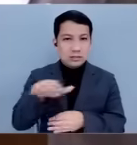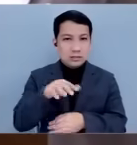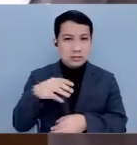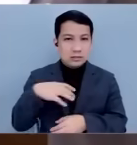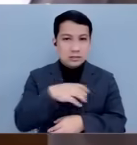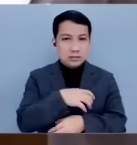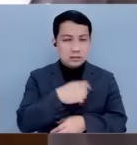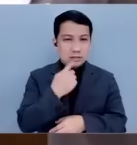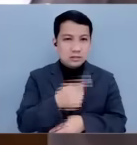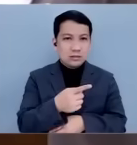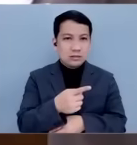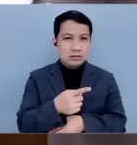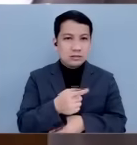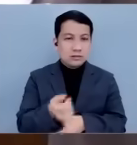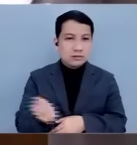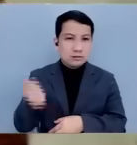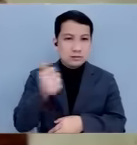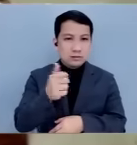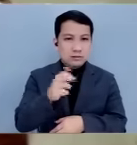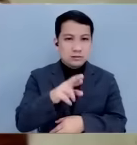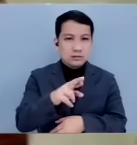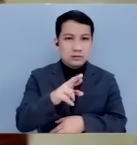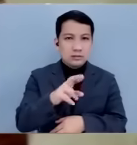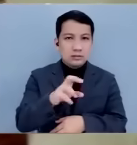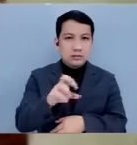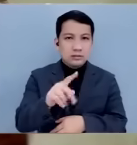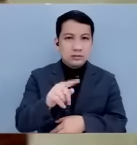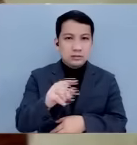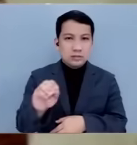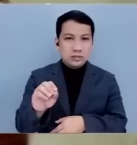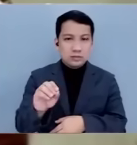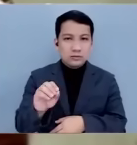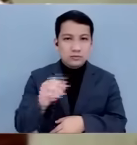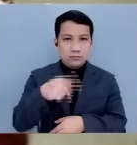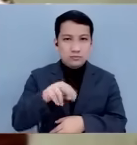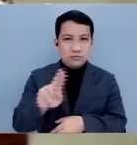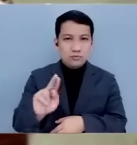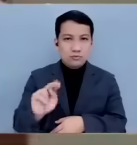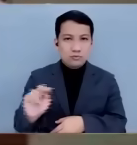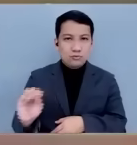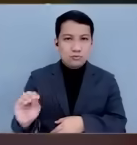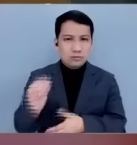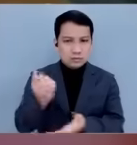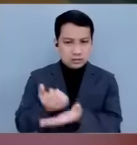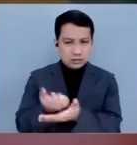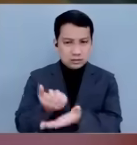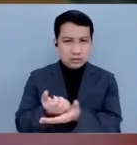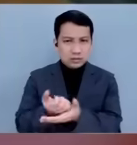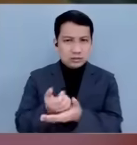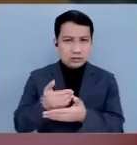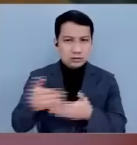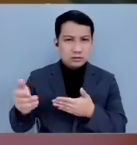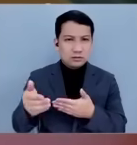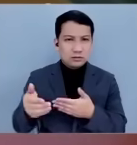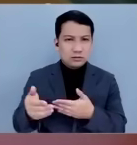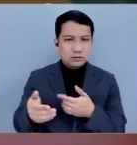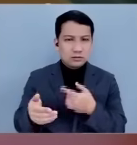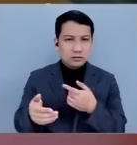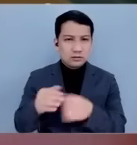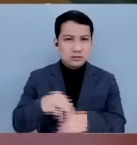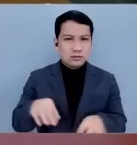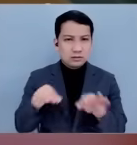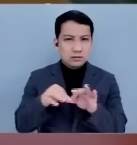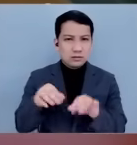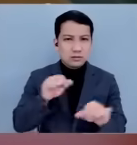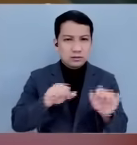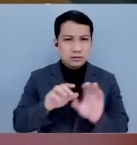dating Chief Justice Renato Puno ang tila maling prosesong tinatahak ng economic tsatsa. It must act as